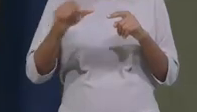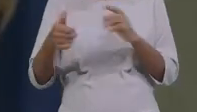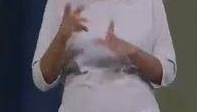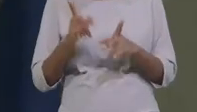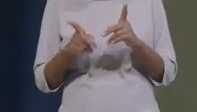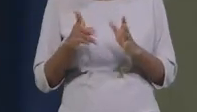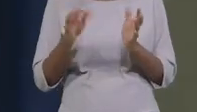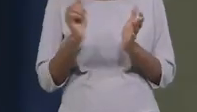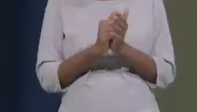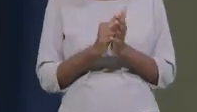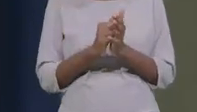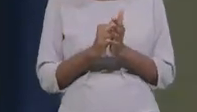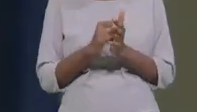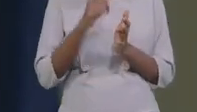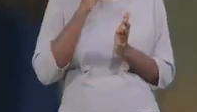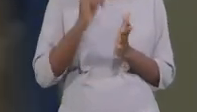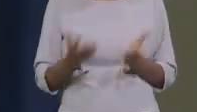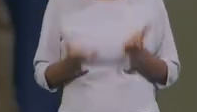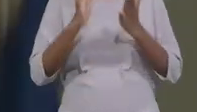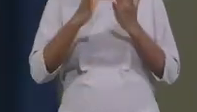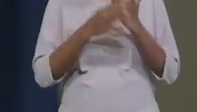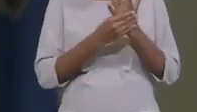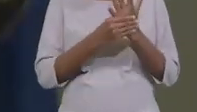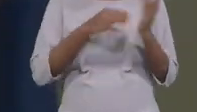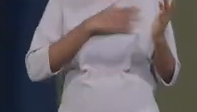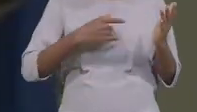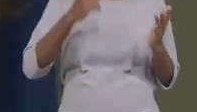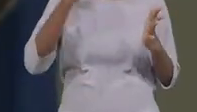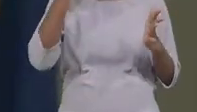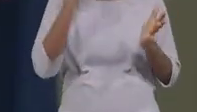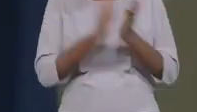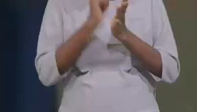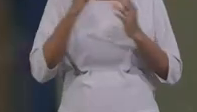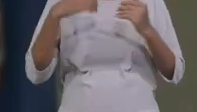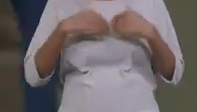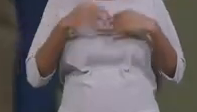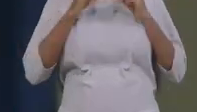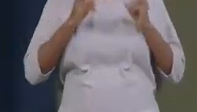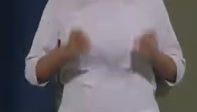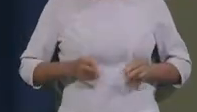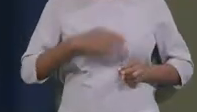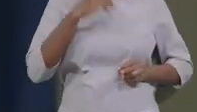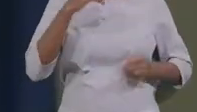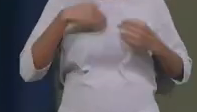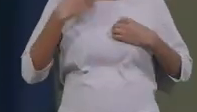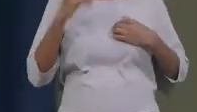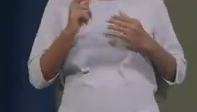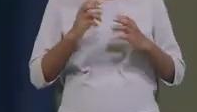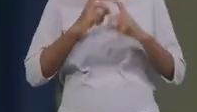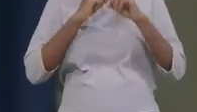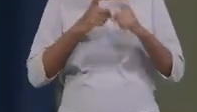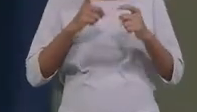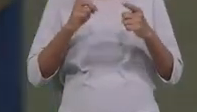J'ai dit les autres là, et vous qui n'avez pas levé la main, et vous savez que vous avez la santé, vous avez le